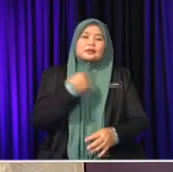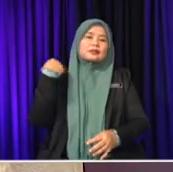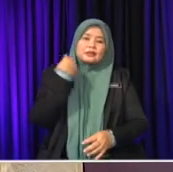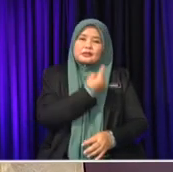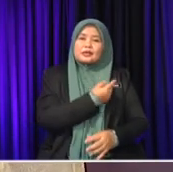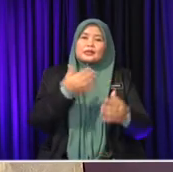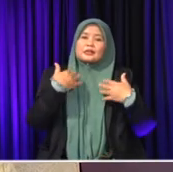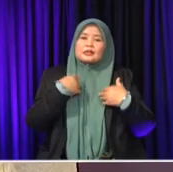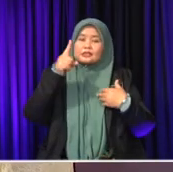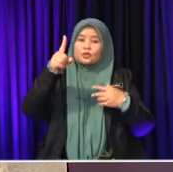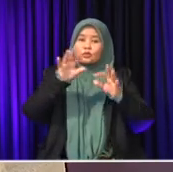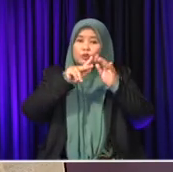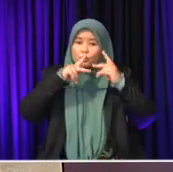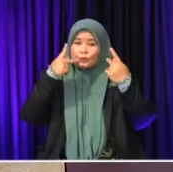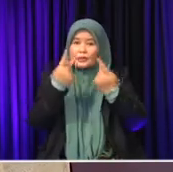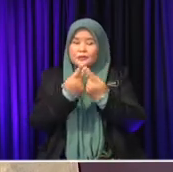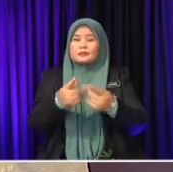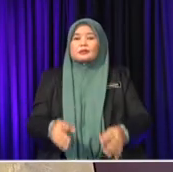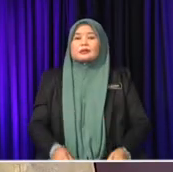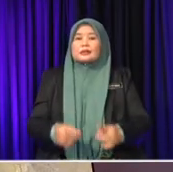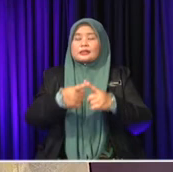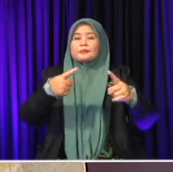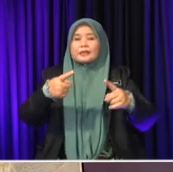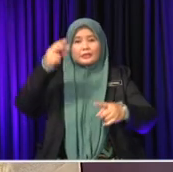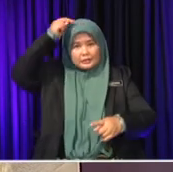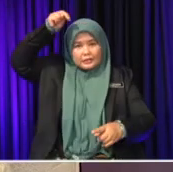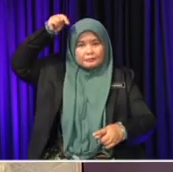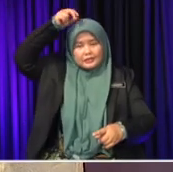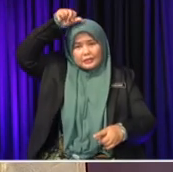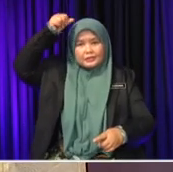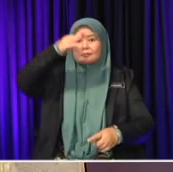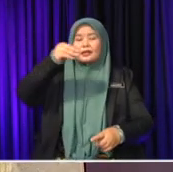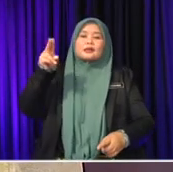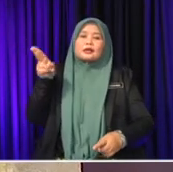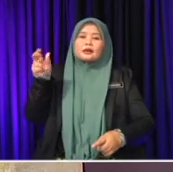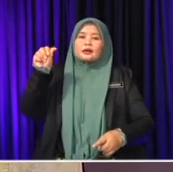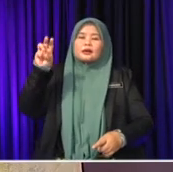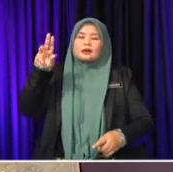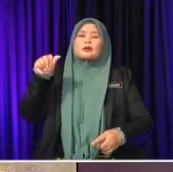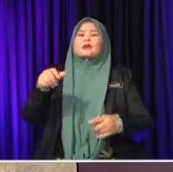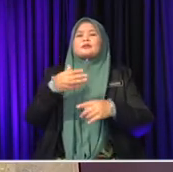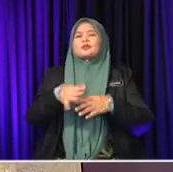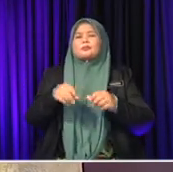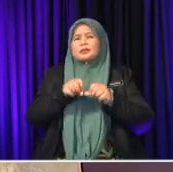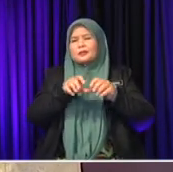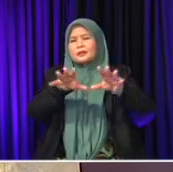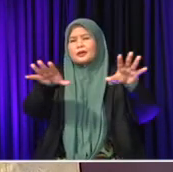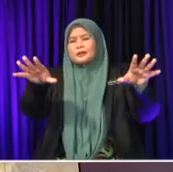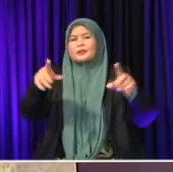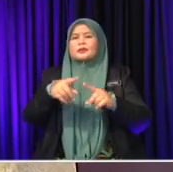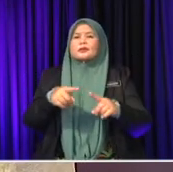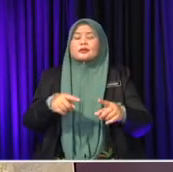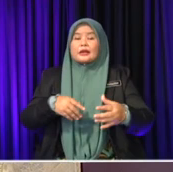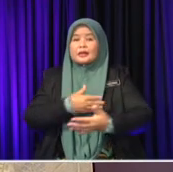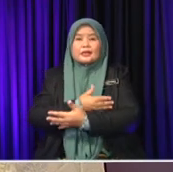adalah satu keluarga yaitu dari Nabi Adam dan haul yang kemudian membiak zuriatnya dan Allah Ingat